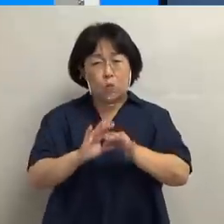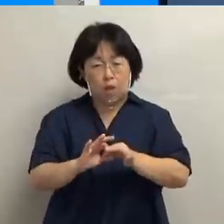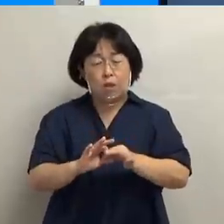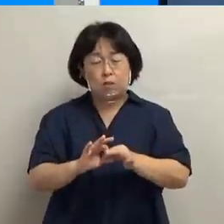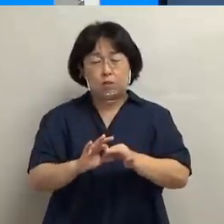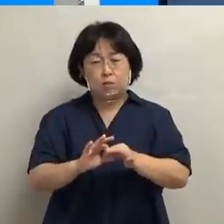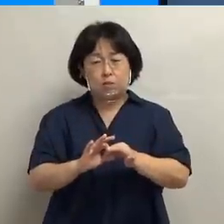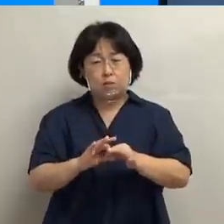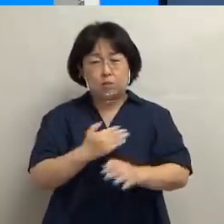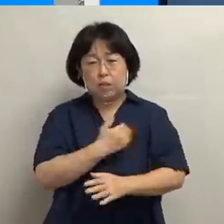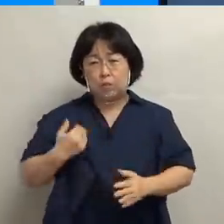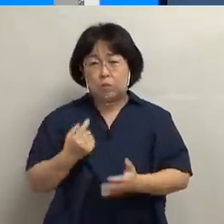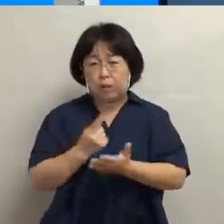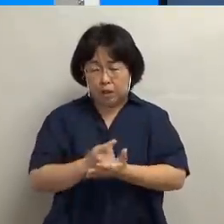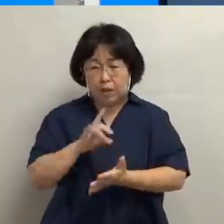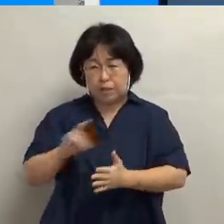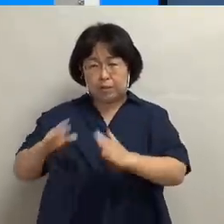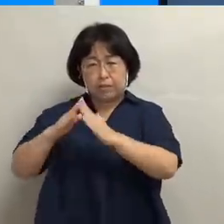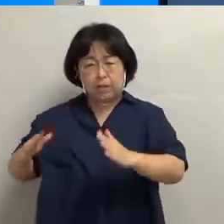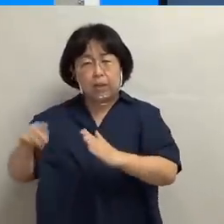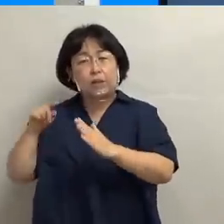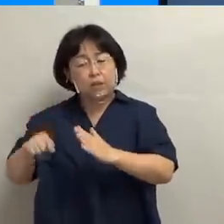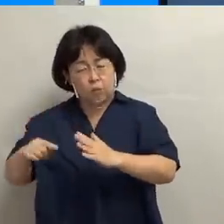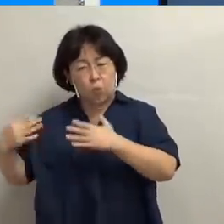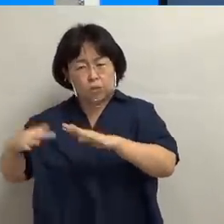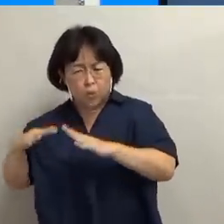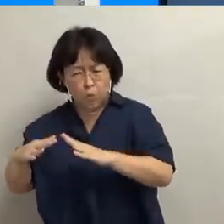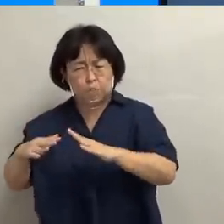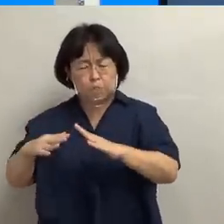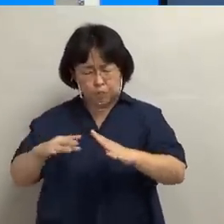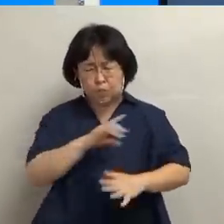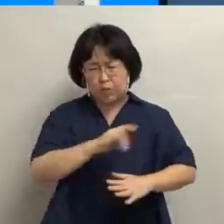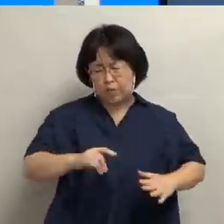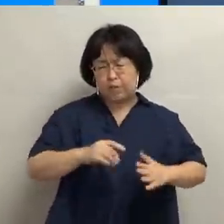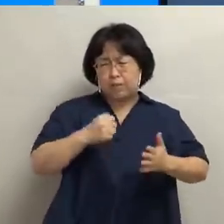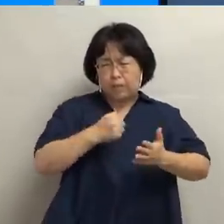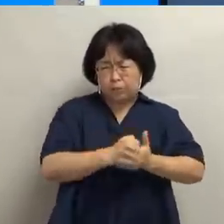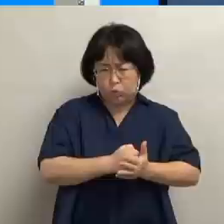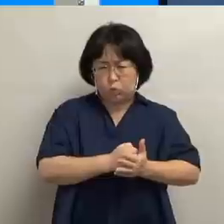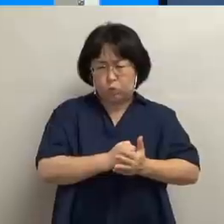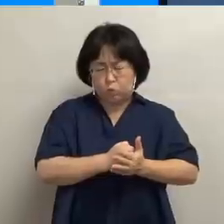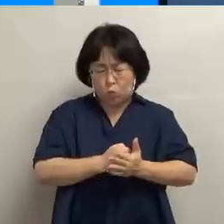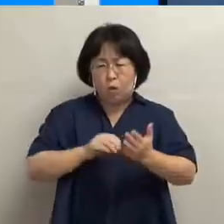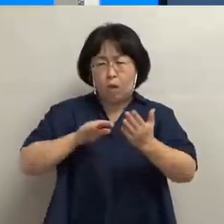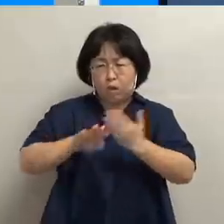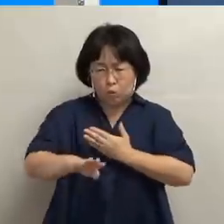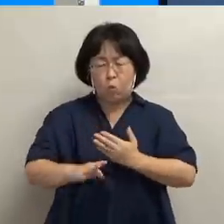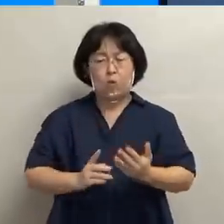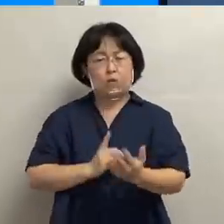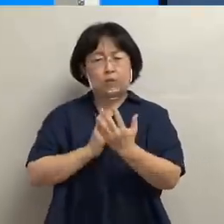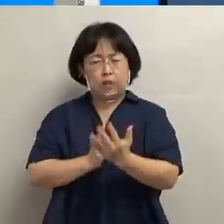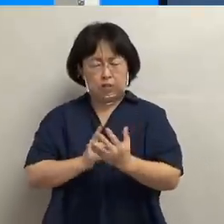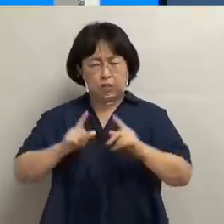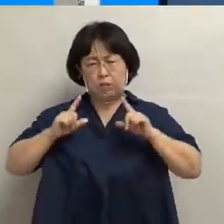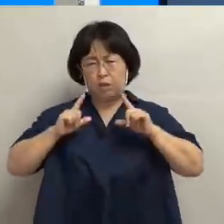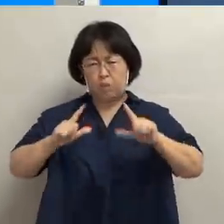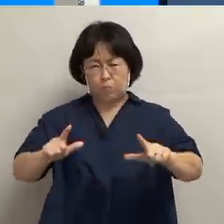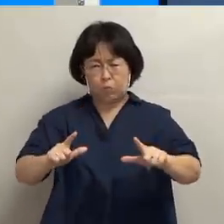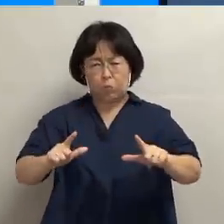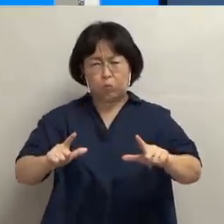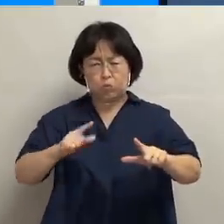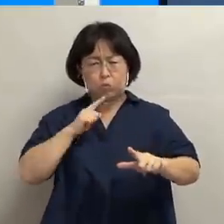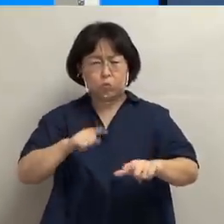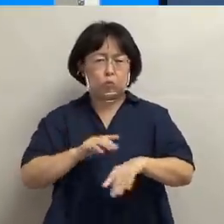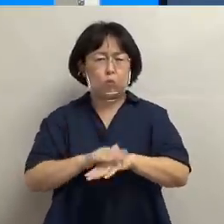あのできる限り議会での議論議決をいただいた上でこうして記者会見で発表させていただく形を